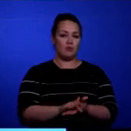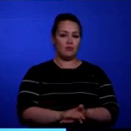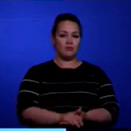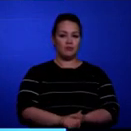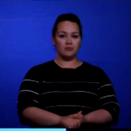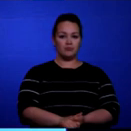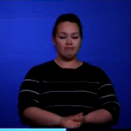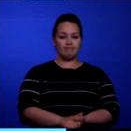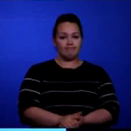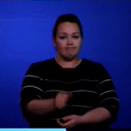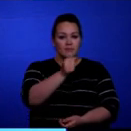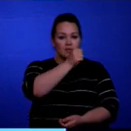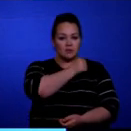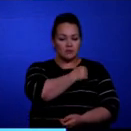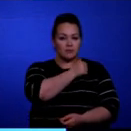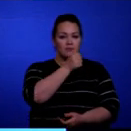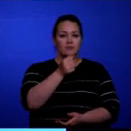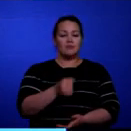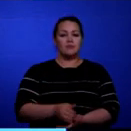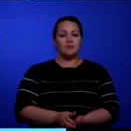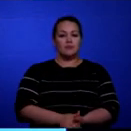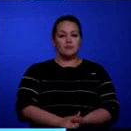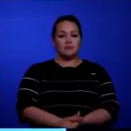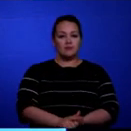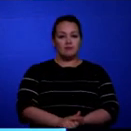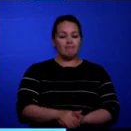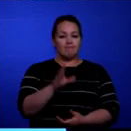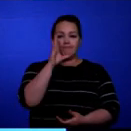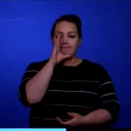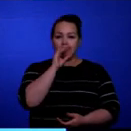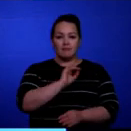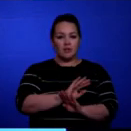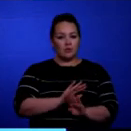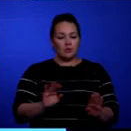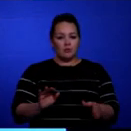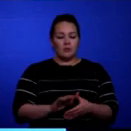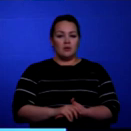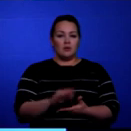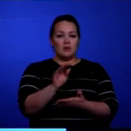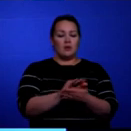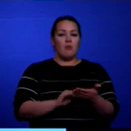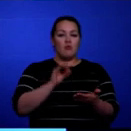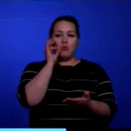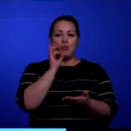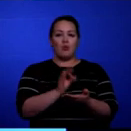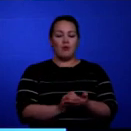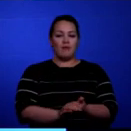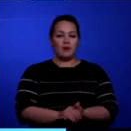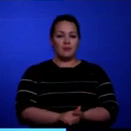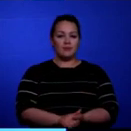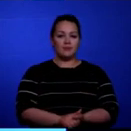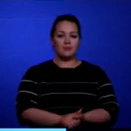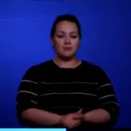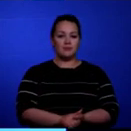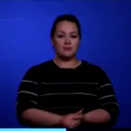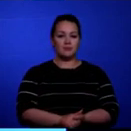сожалеем не успеет запишите пожалуйста ответ но мы